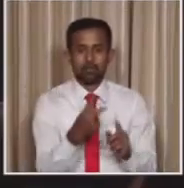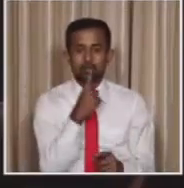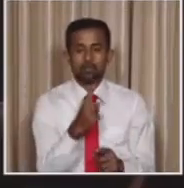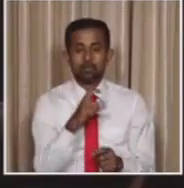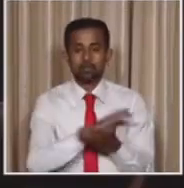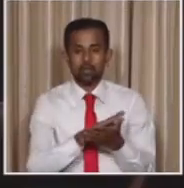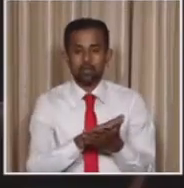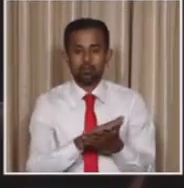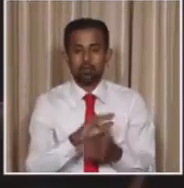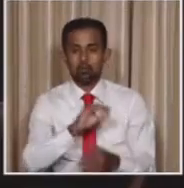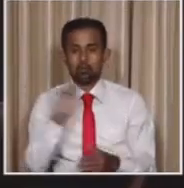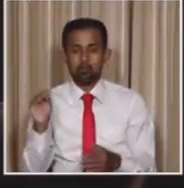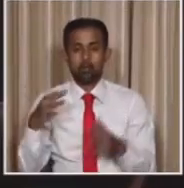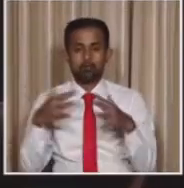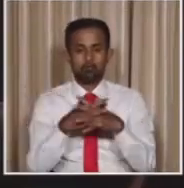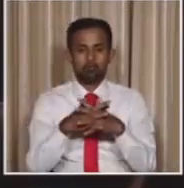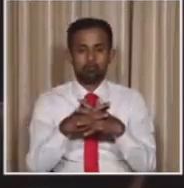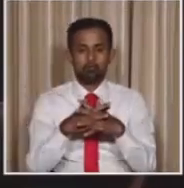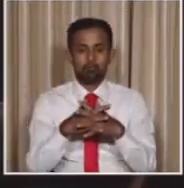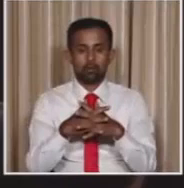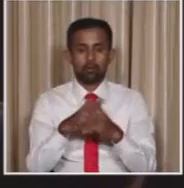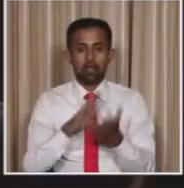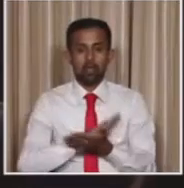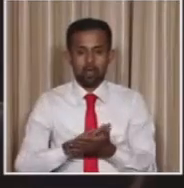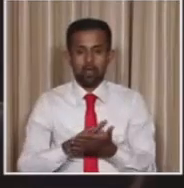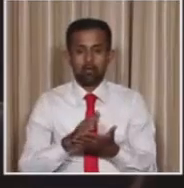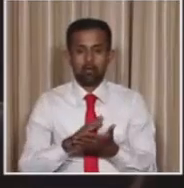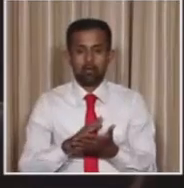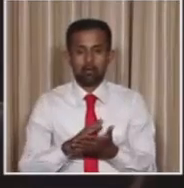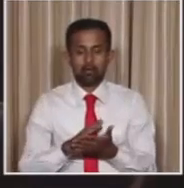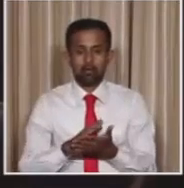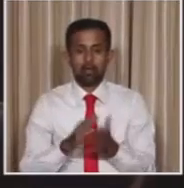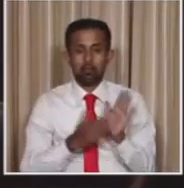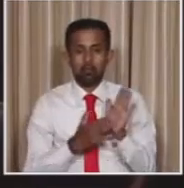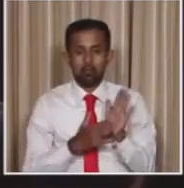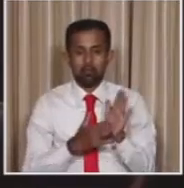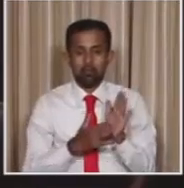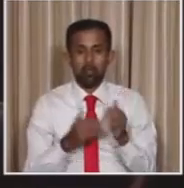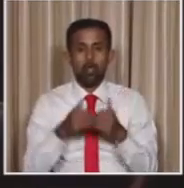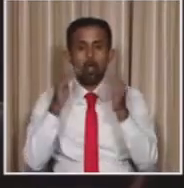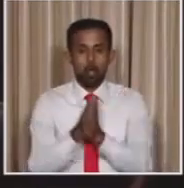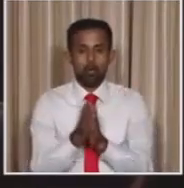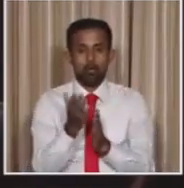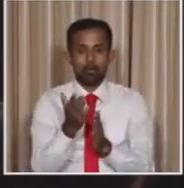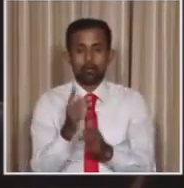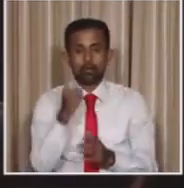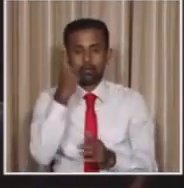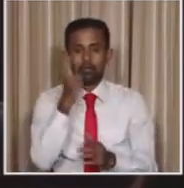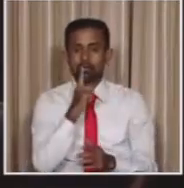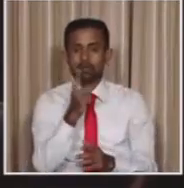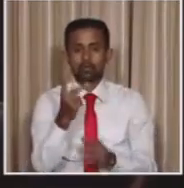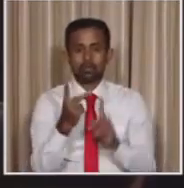චාමර හිටියා. ඊට පස්සේ තමයි වජිරාභය වර්ධනලා හරියෙන් ප්‍රනාන්දුලා මනුෂ්‍ය නානයක් කරලා ඔක්කොම හිටියේ. හැබැයි එකයි කියනකොට